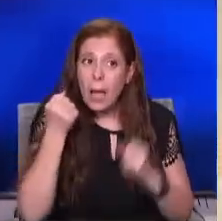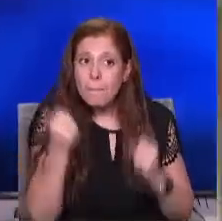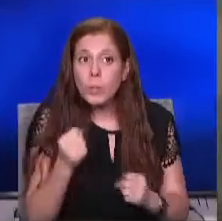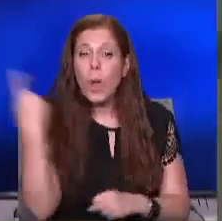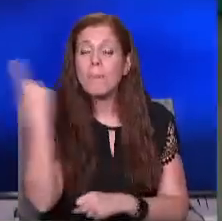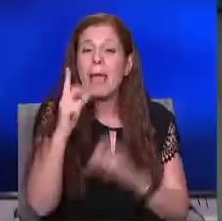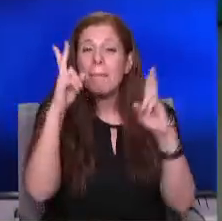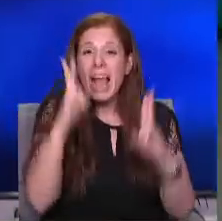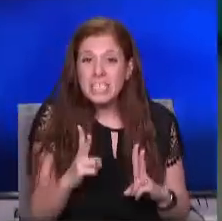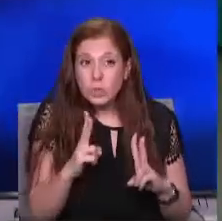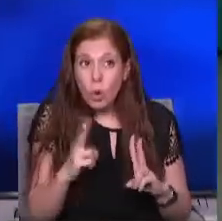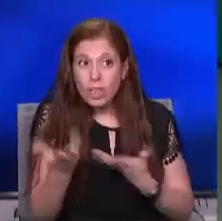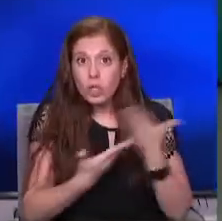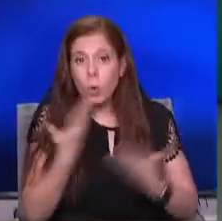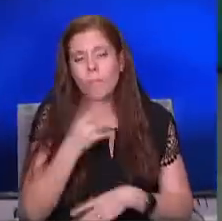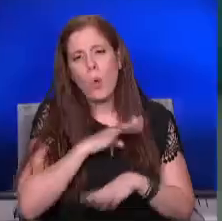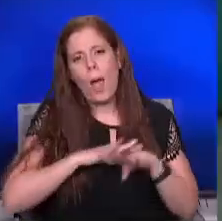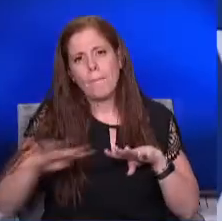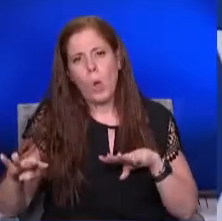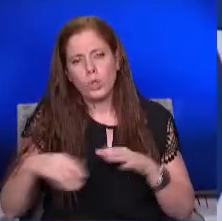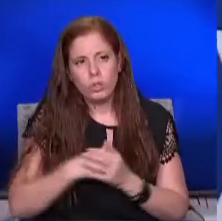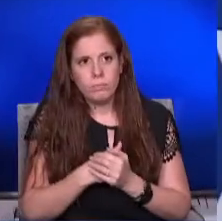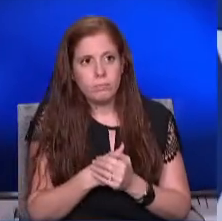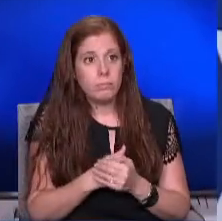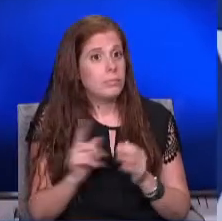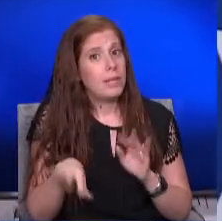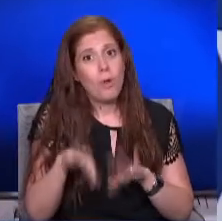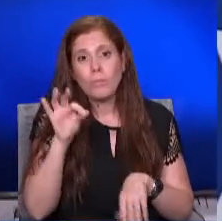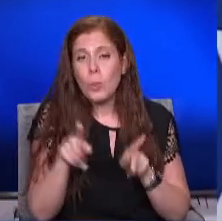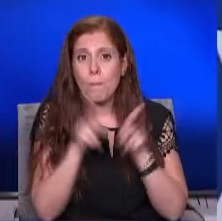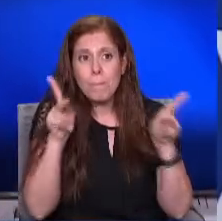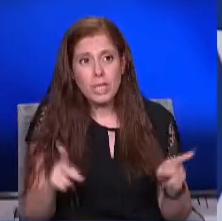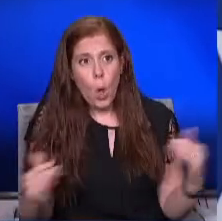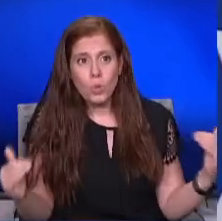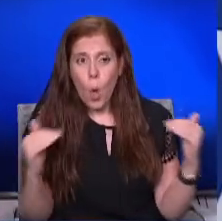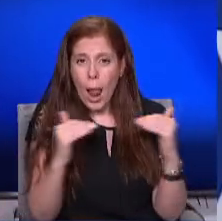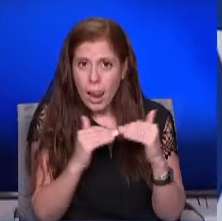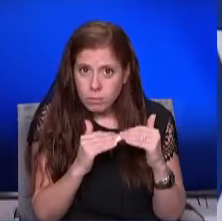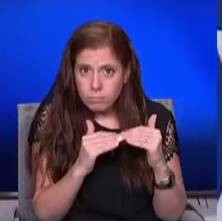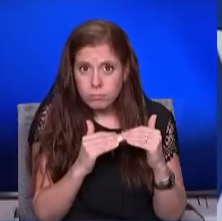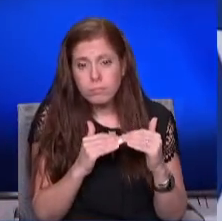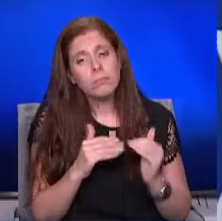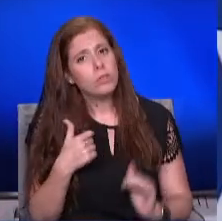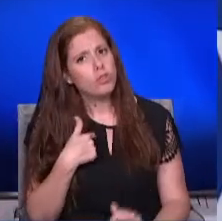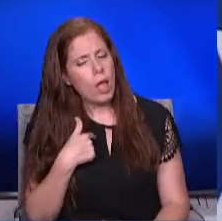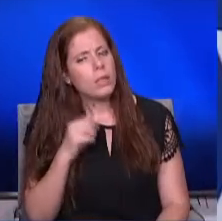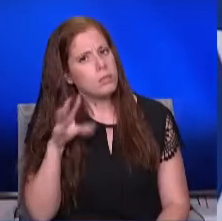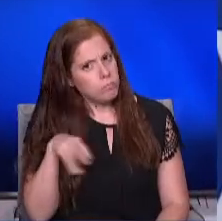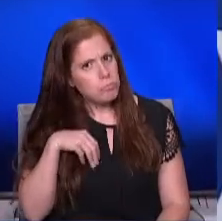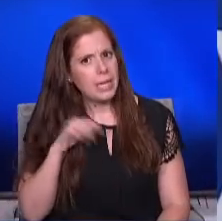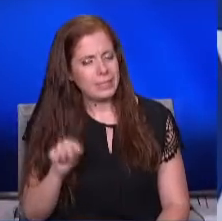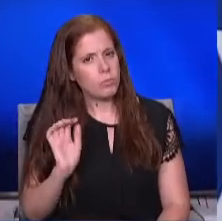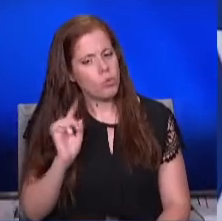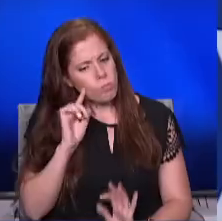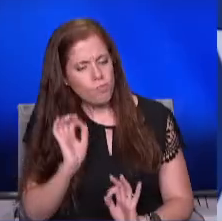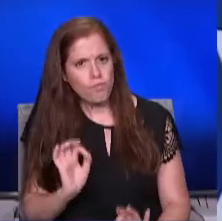בשב"ס בתוך 4 חודשים. ככל שלא יימצא פתרון הולם שמניח את דעתי,